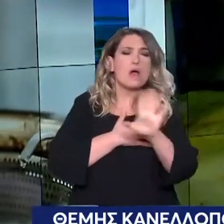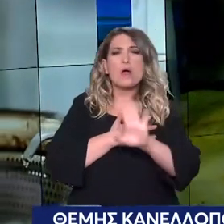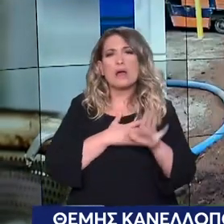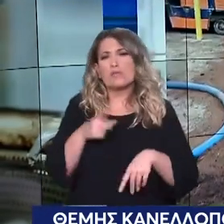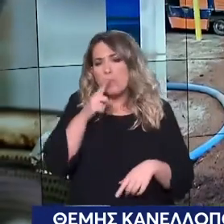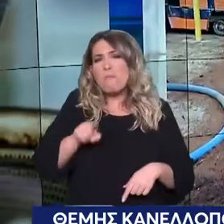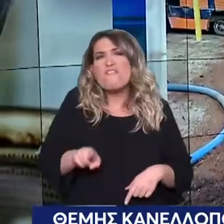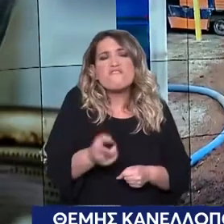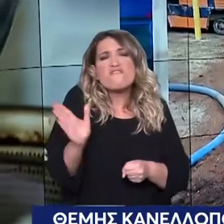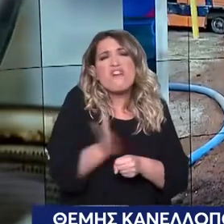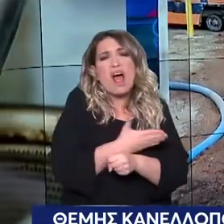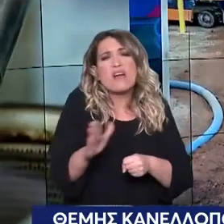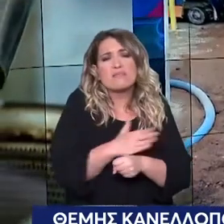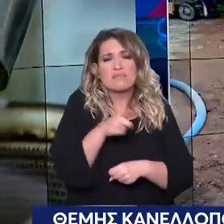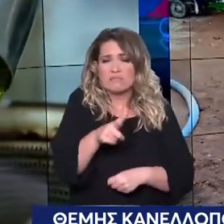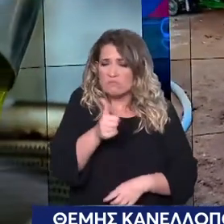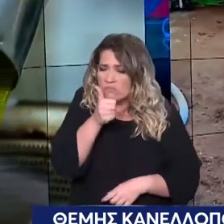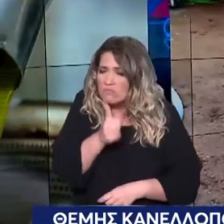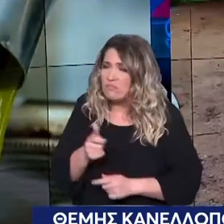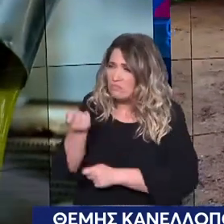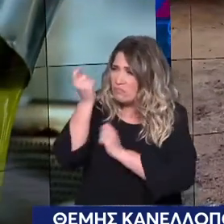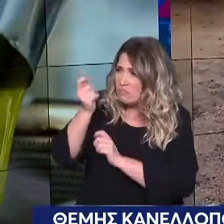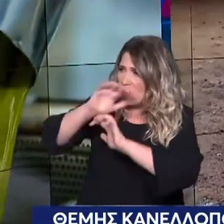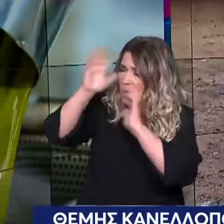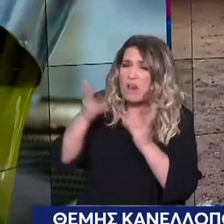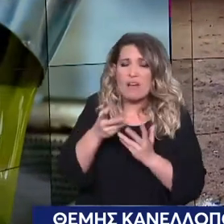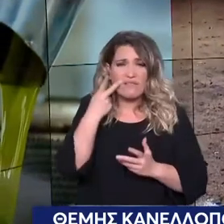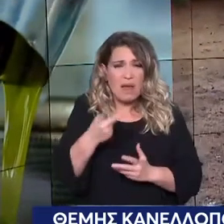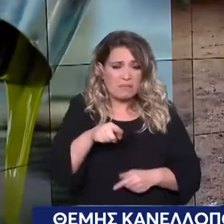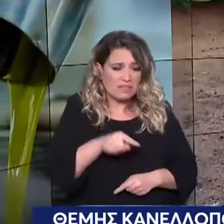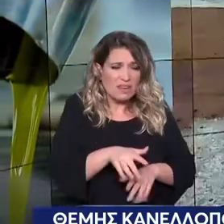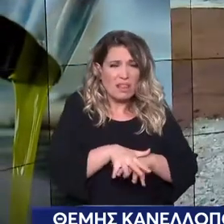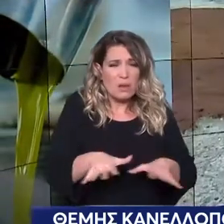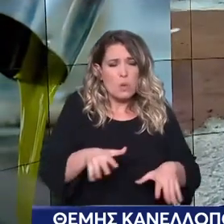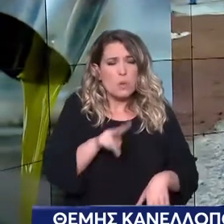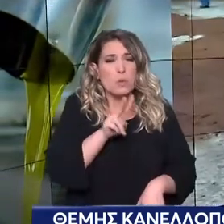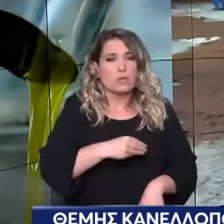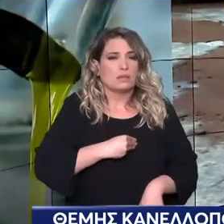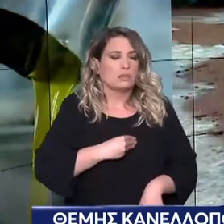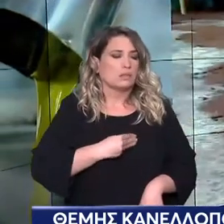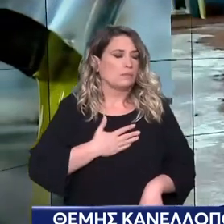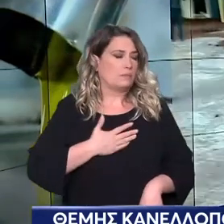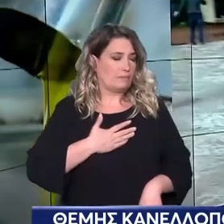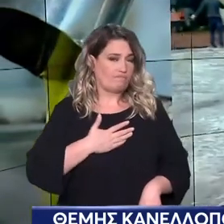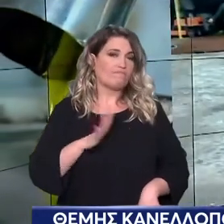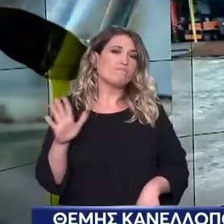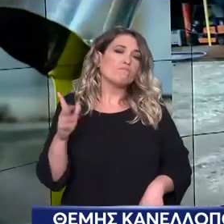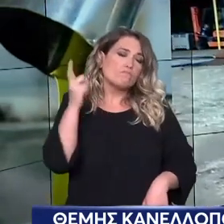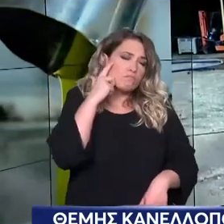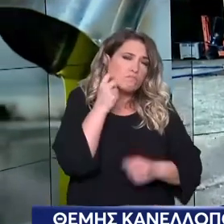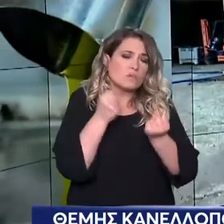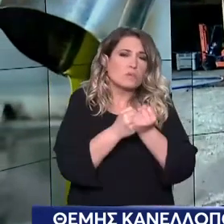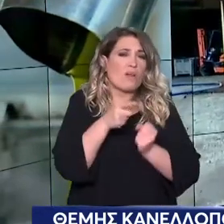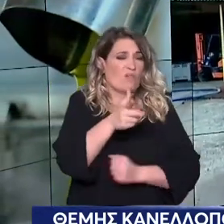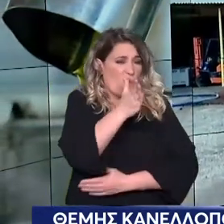παιδιά. Με αυτό που έχετε πάθει και με το βανδαλισμό, αυτό που περιγράφει. Φέτε, πονάει η καρδιά μας, δηλαδή σας συμπαραστεκόμαστε, είναι ο